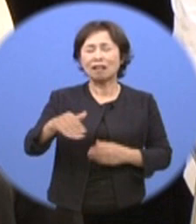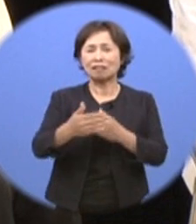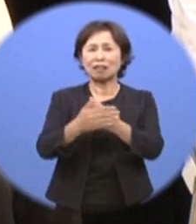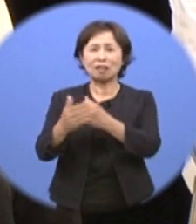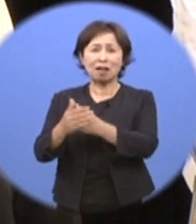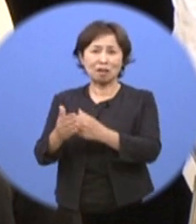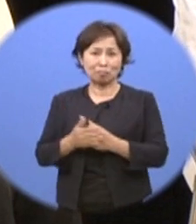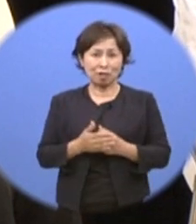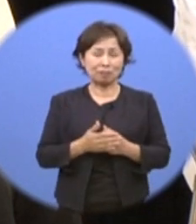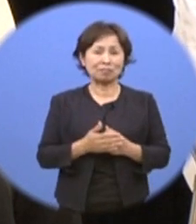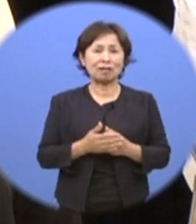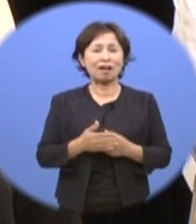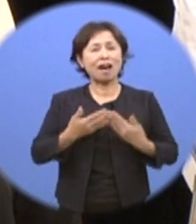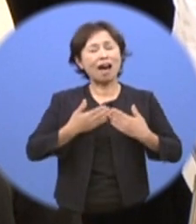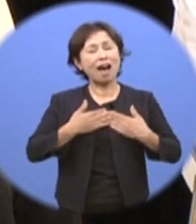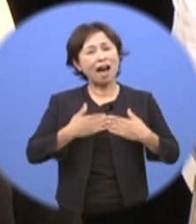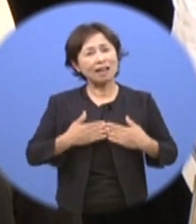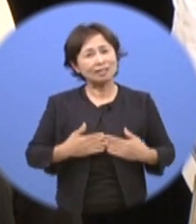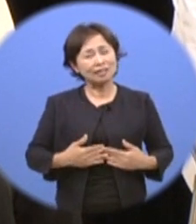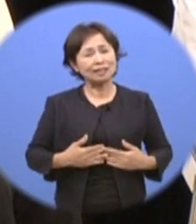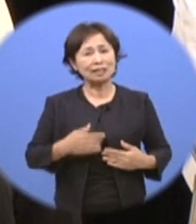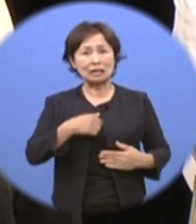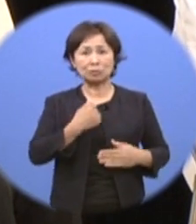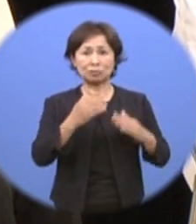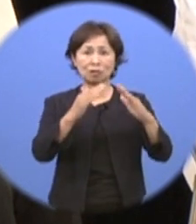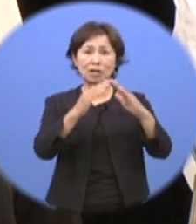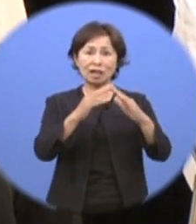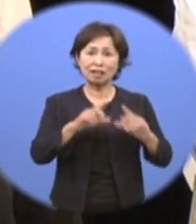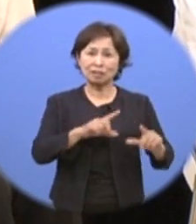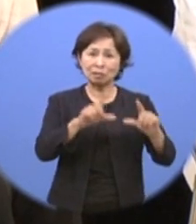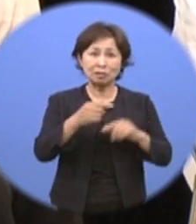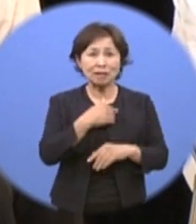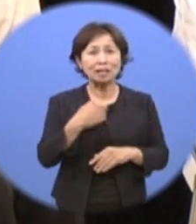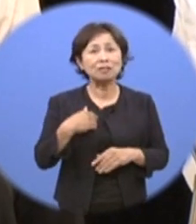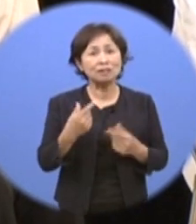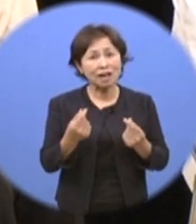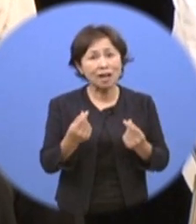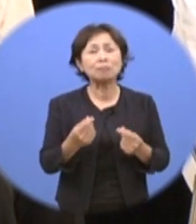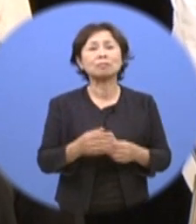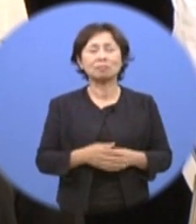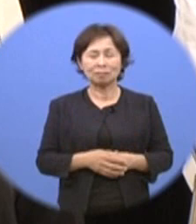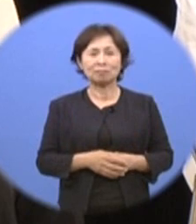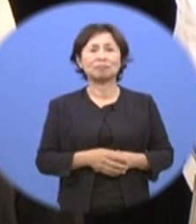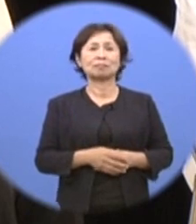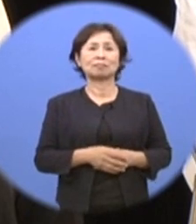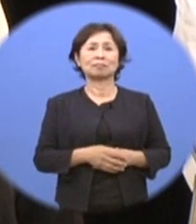るのであれば安心して自宅で過ごせそうね。 そうですね、